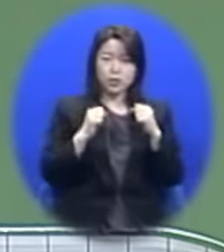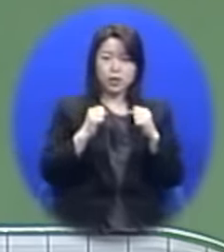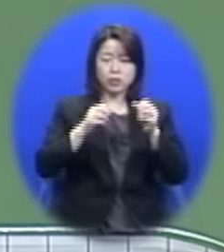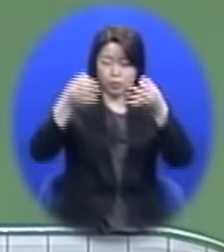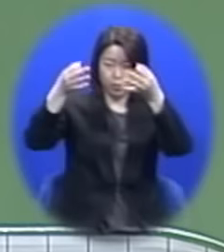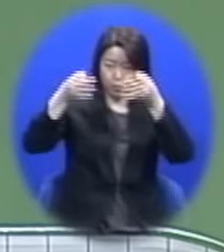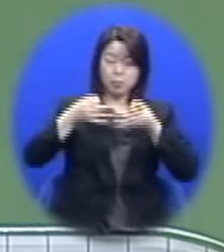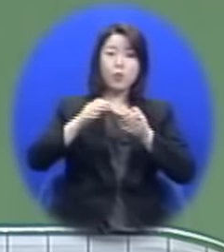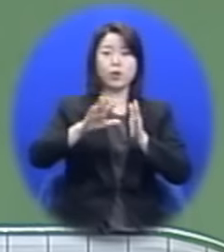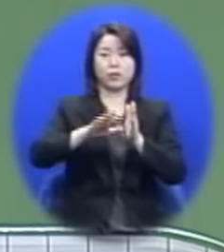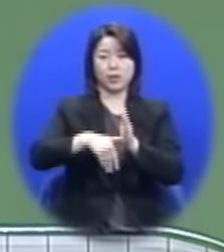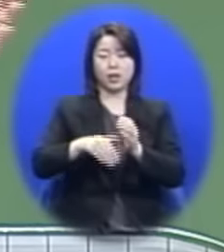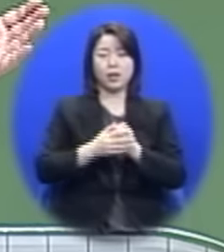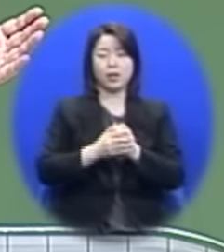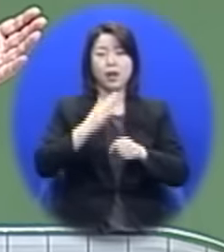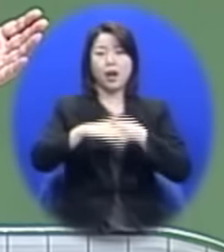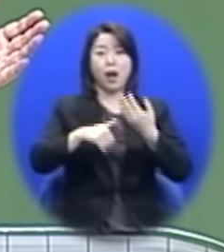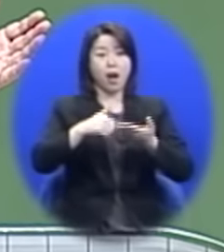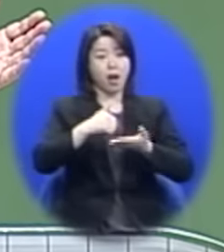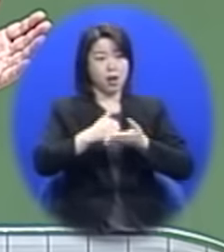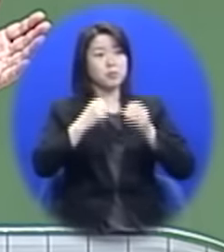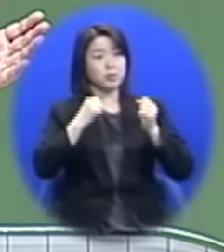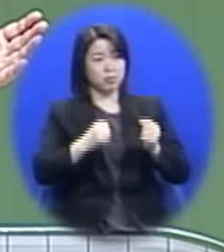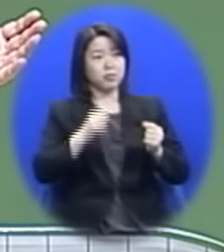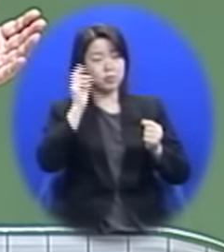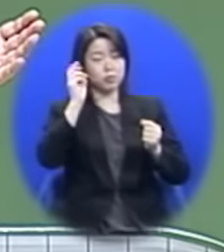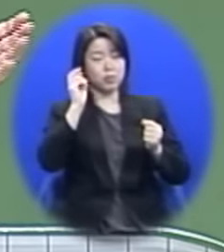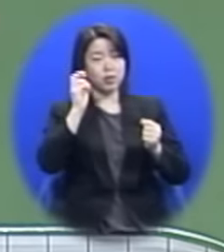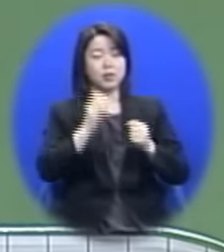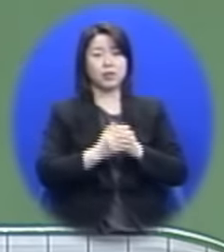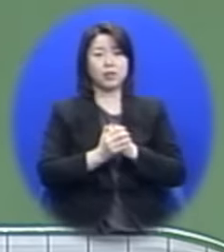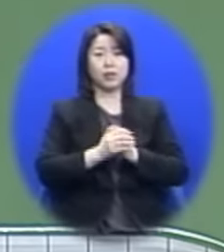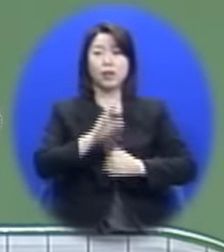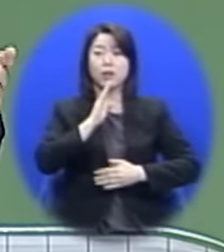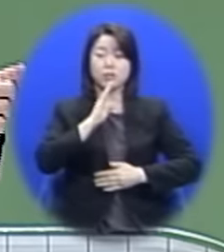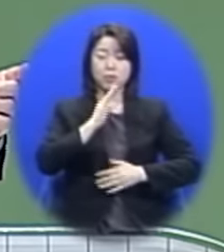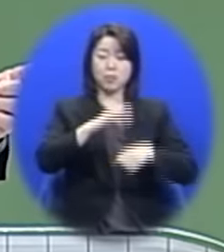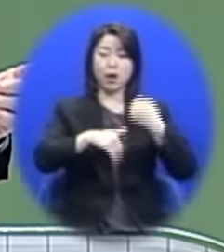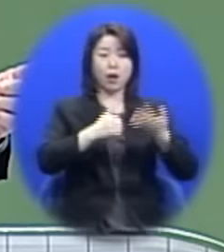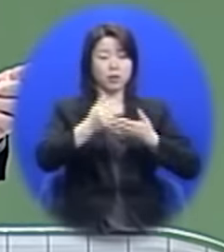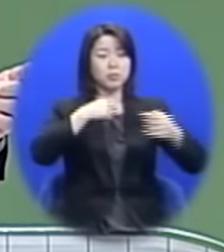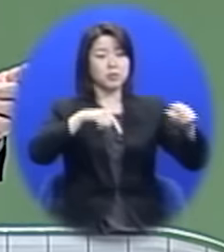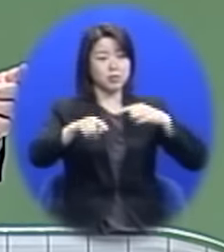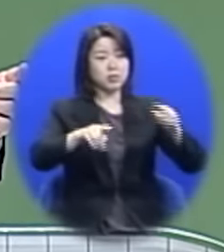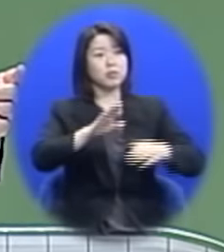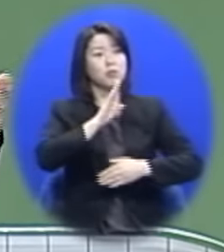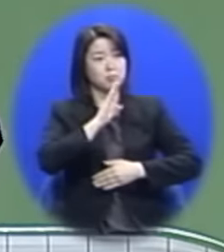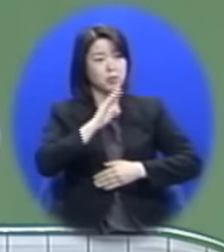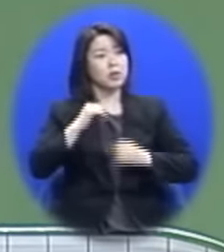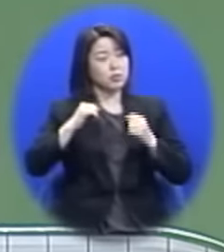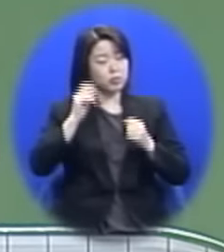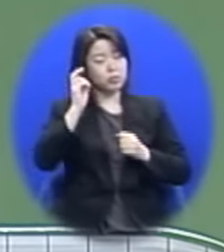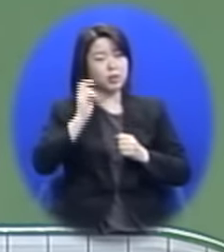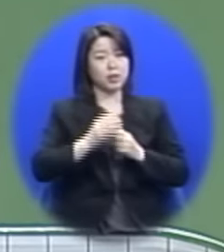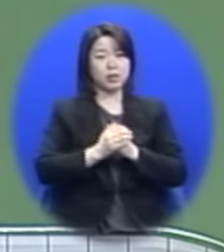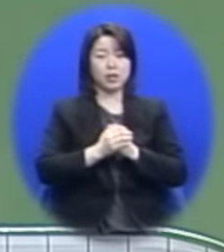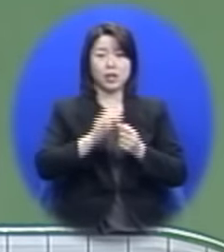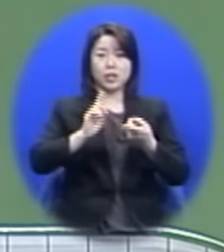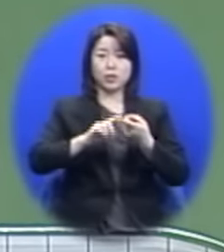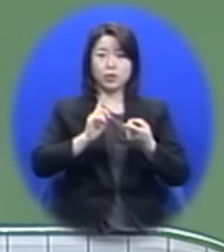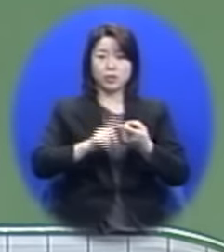때 하나님이 계시구나, 정말 하나님이 다스리시는구나 하는